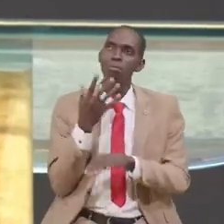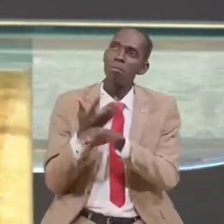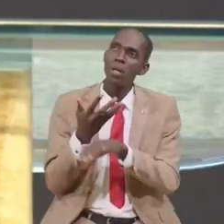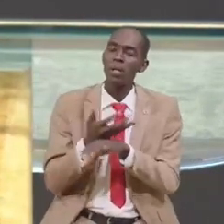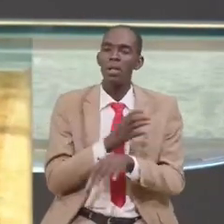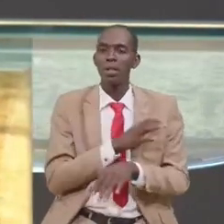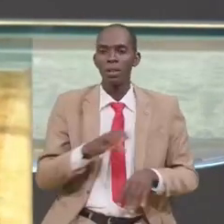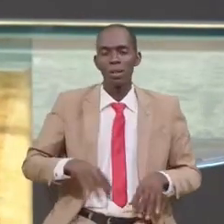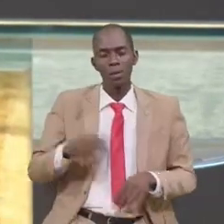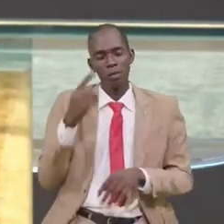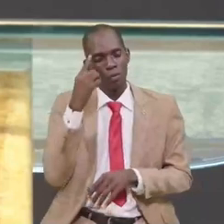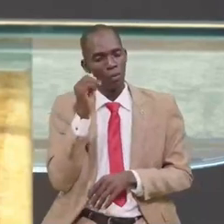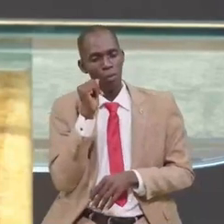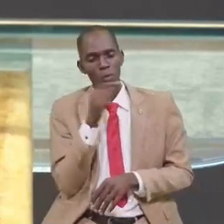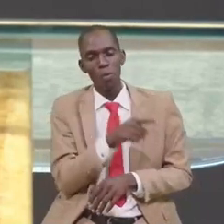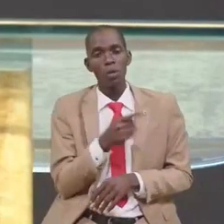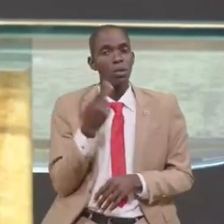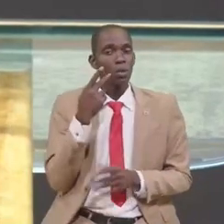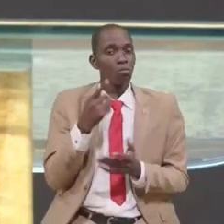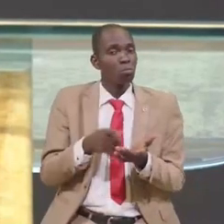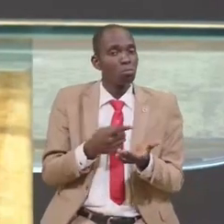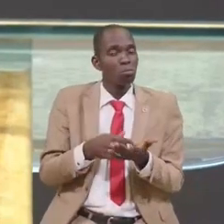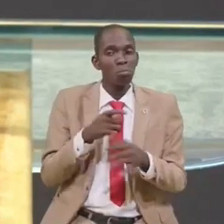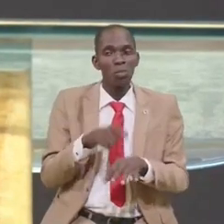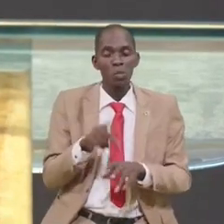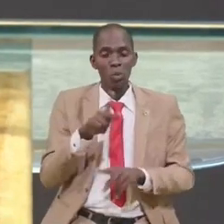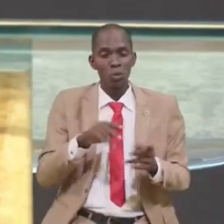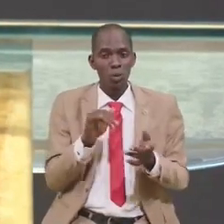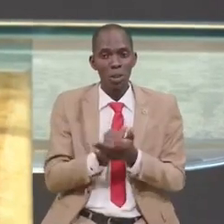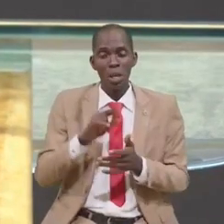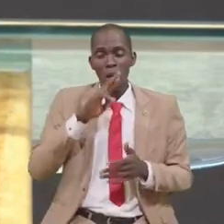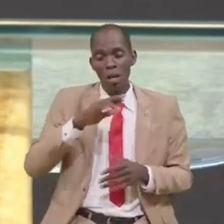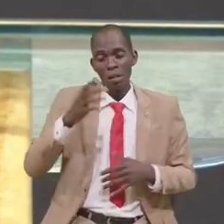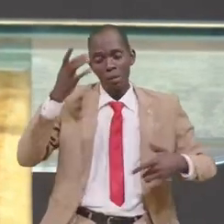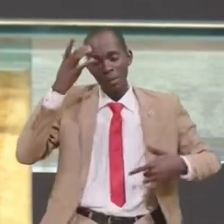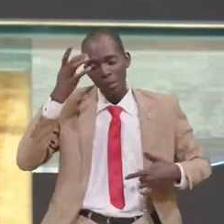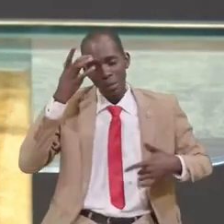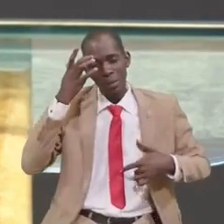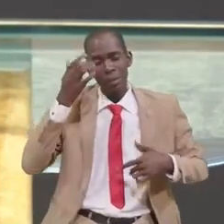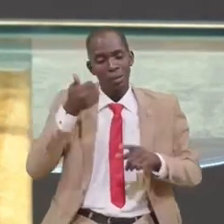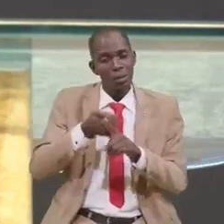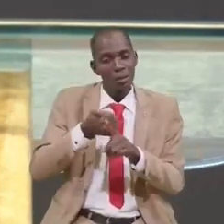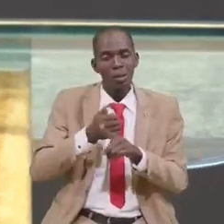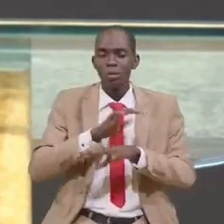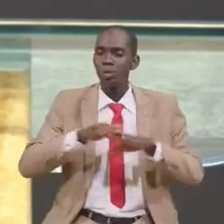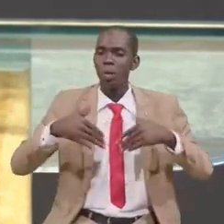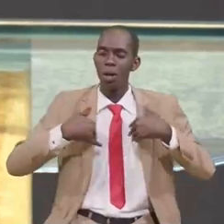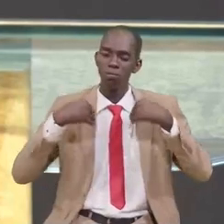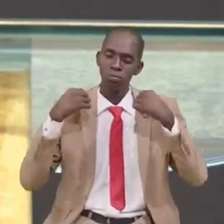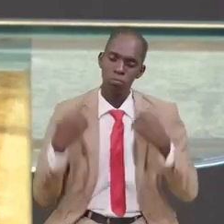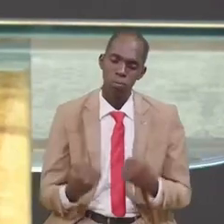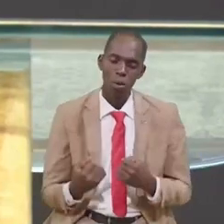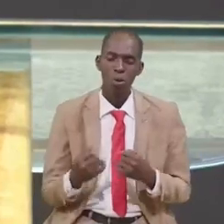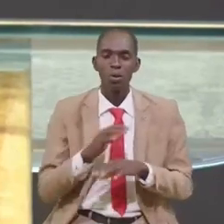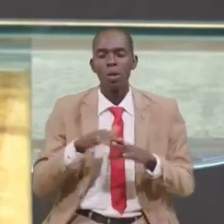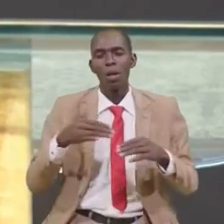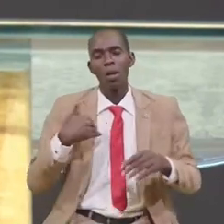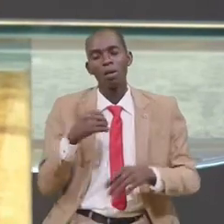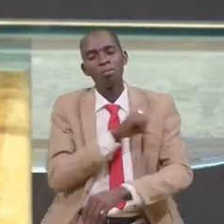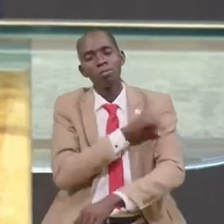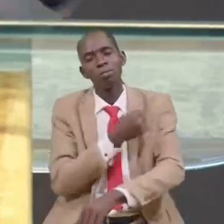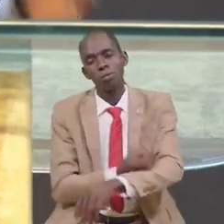faveur. Il y a des temps où les gens qui sont malades n'ont pas la force, ils n'ont pas la voix, ils n'ont pas